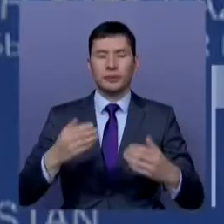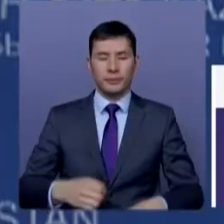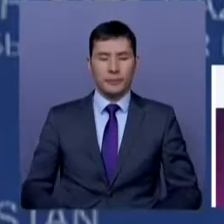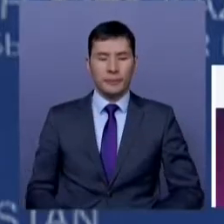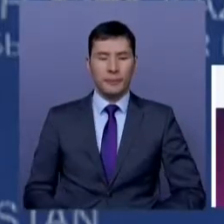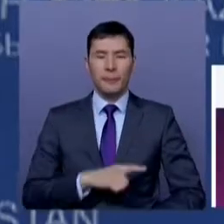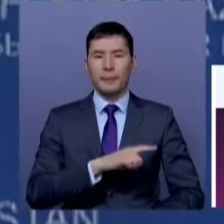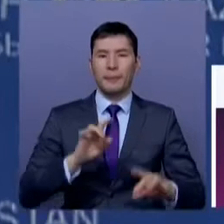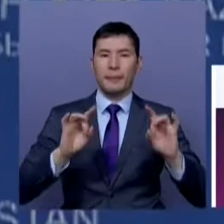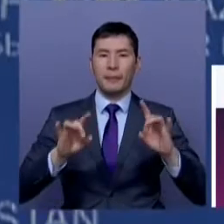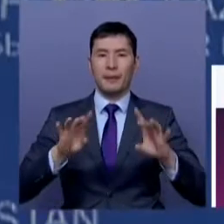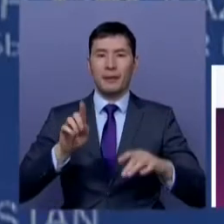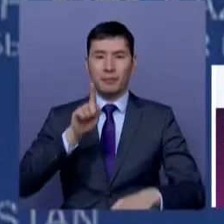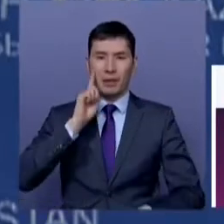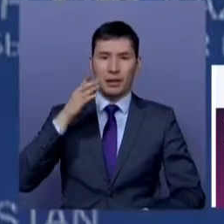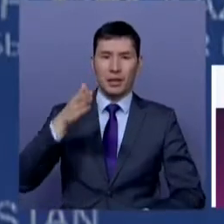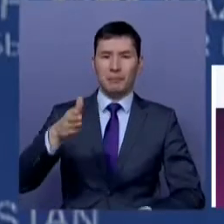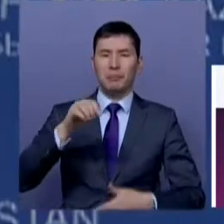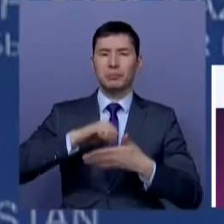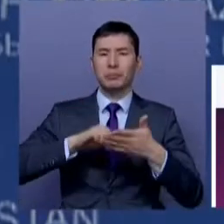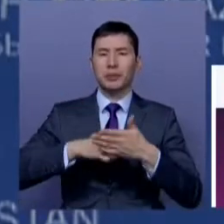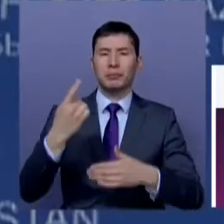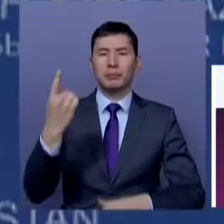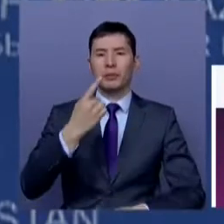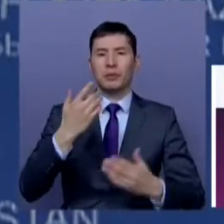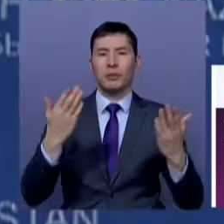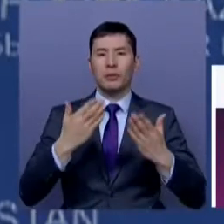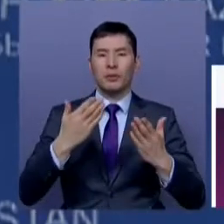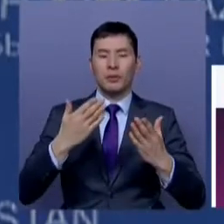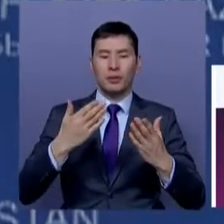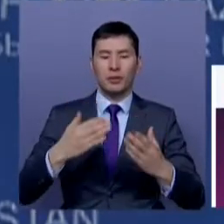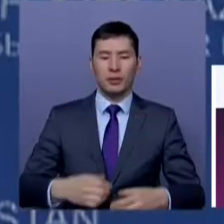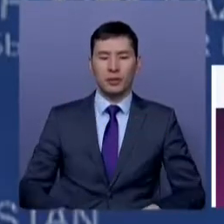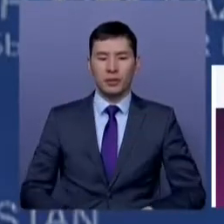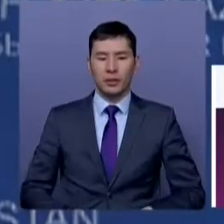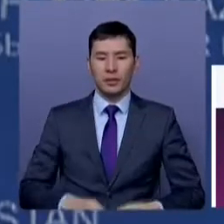Жас өспірімдердің суицидке барудағы басты себебі біз әдеттегідей ойлайтын дүниелер емес,